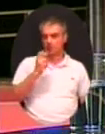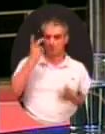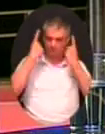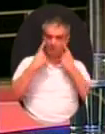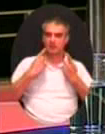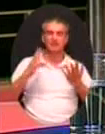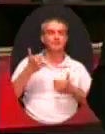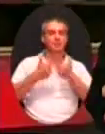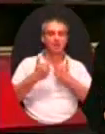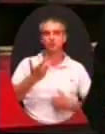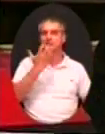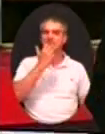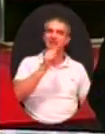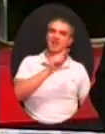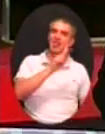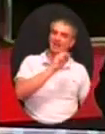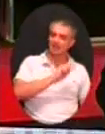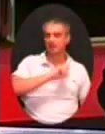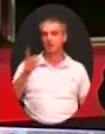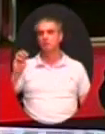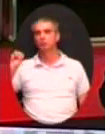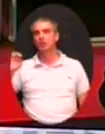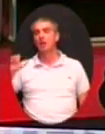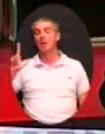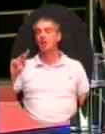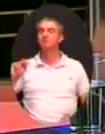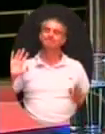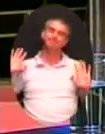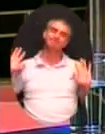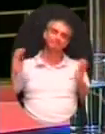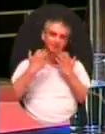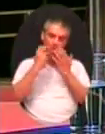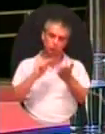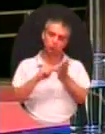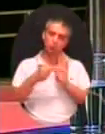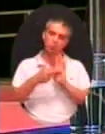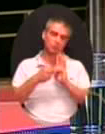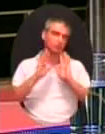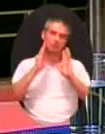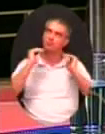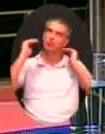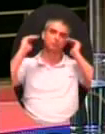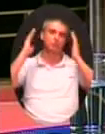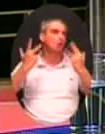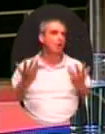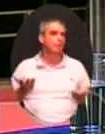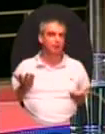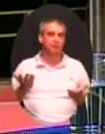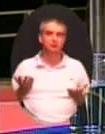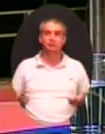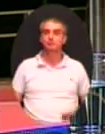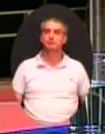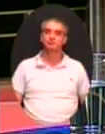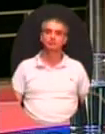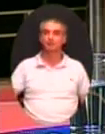שאלה. אם התחרות היא בין אלקין לבין משה לאון? זה כבר סיפור של פוליטיקה גבוהה מאוד. כמה גבוהה יכולה להיות?